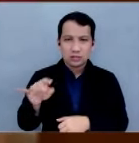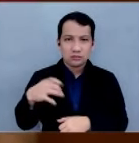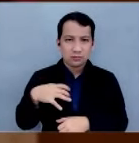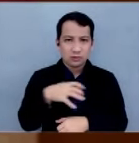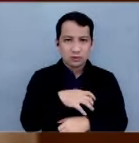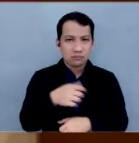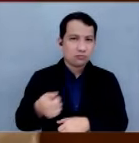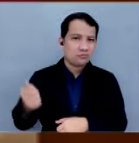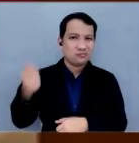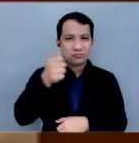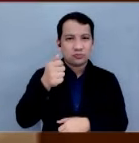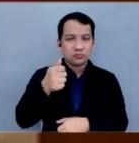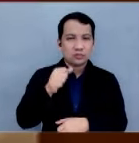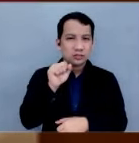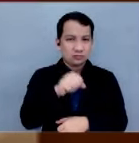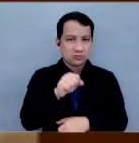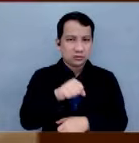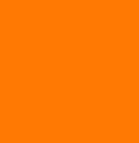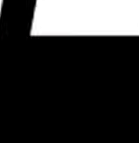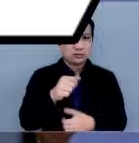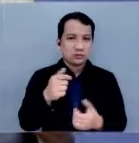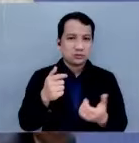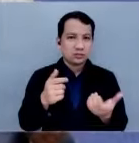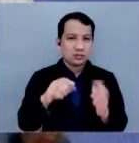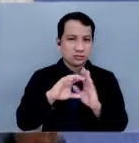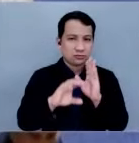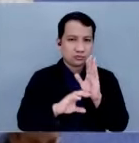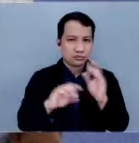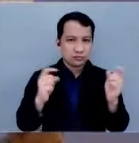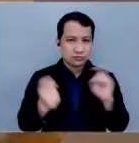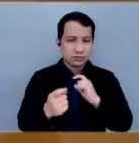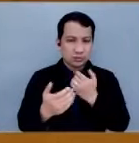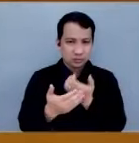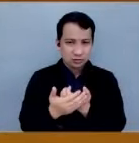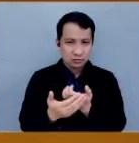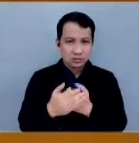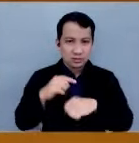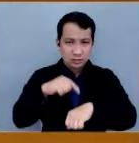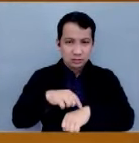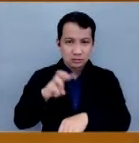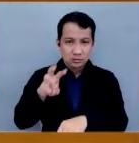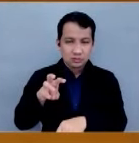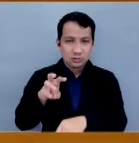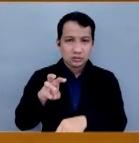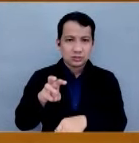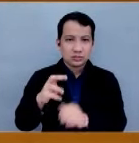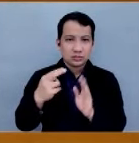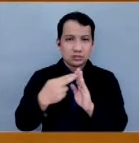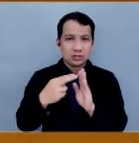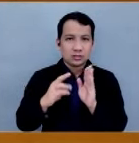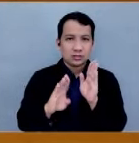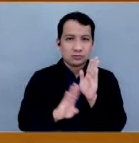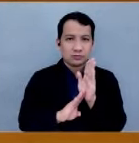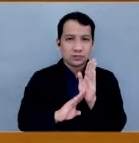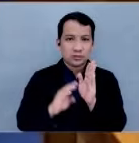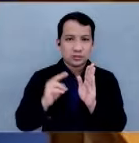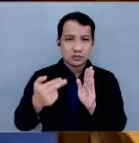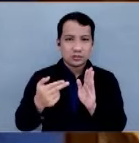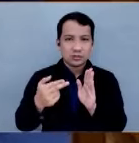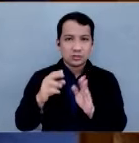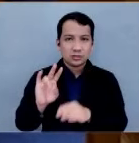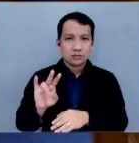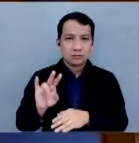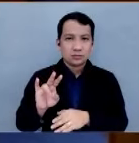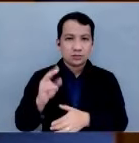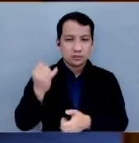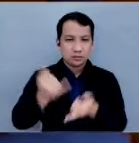bumotong pabor para rito bandang 6:00 ngayong gabi ng isa lang ang rbh 7 sa ikatlo at huling pagbasa ng plenaryo